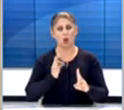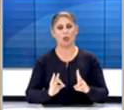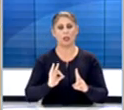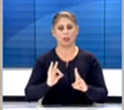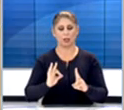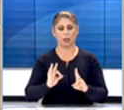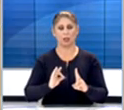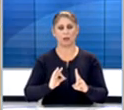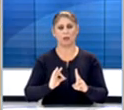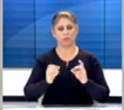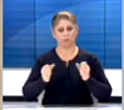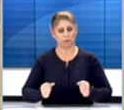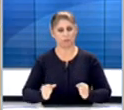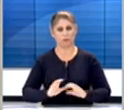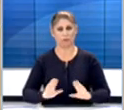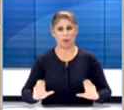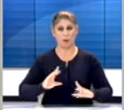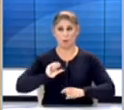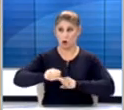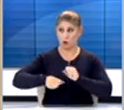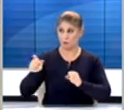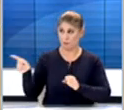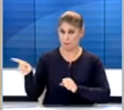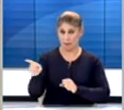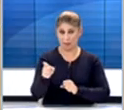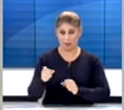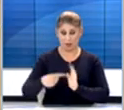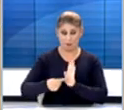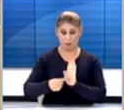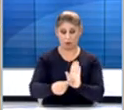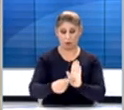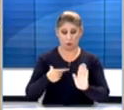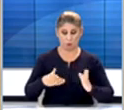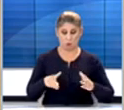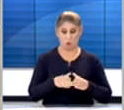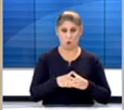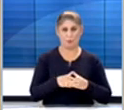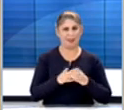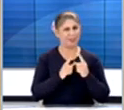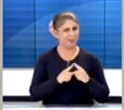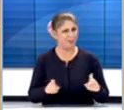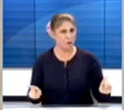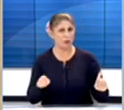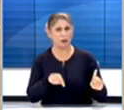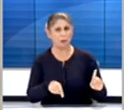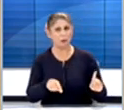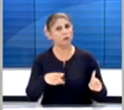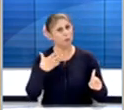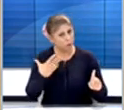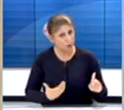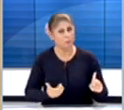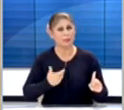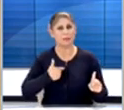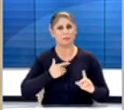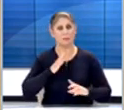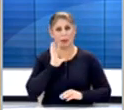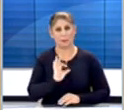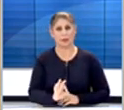τοποθέτηση. Η προσπάθειά σας να παρουσιάσετε την παράταξή μας ως κάτι διαφορετικό από αυτό το οποίο είναι, είναι μια